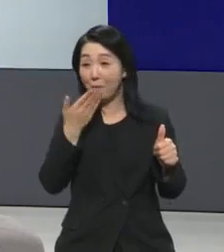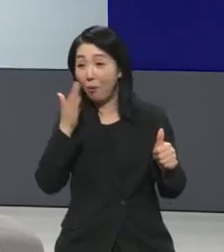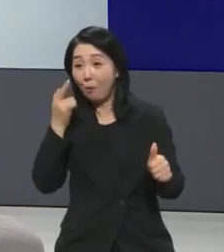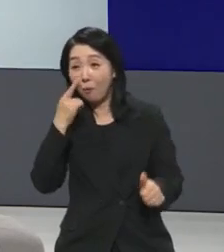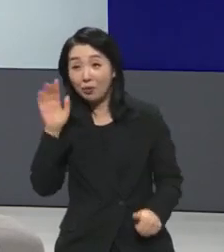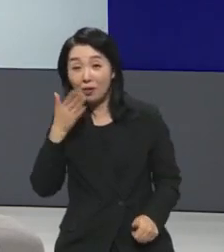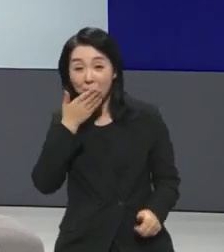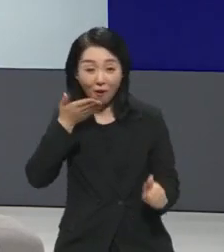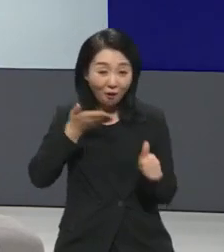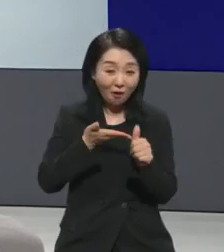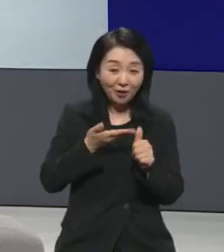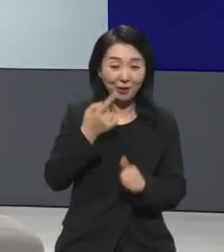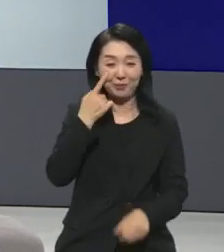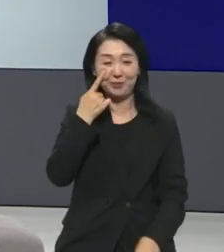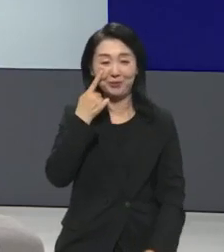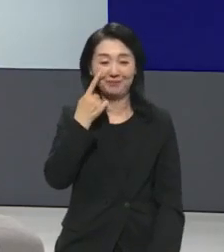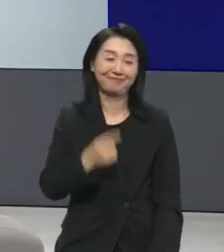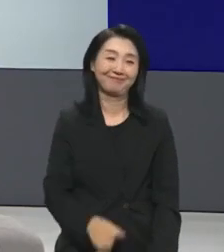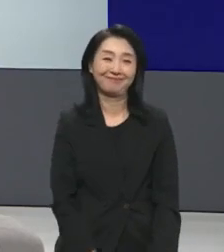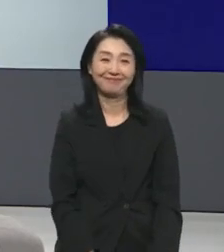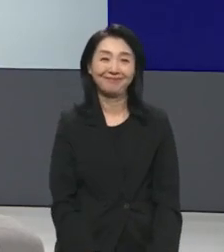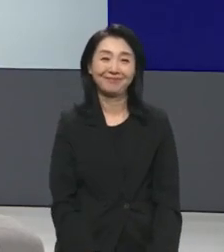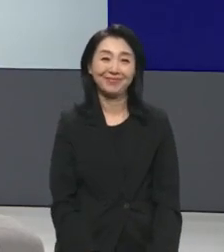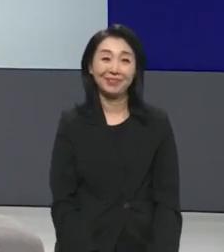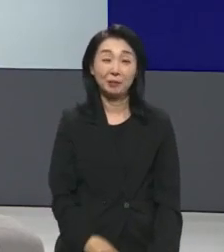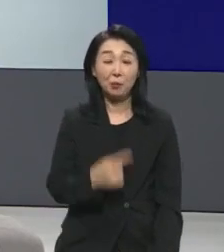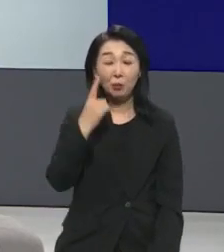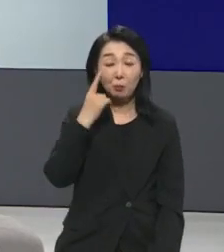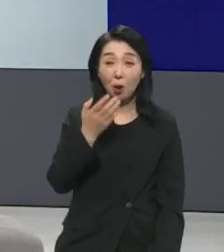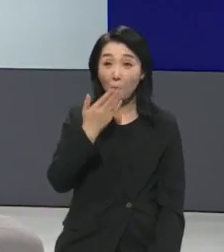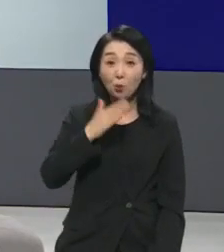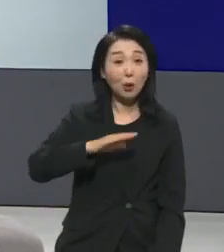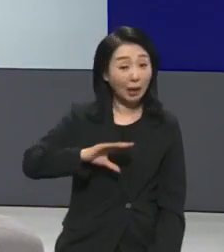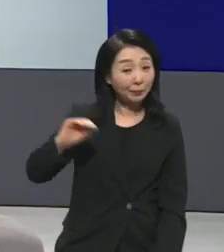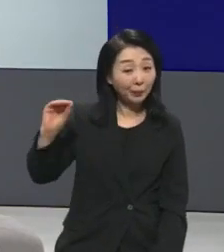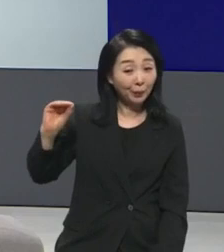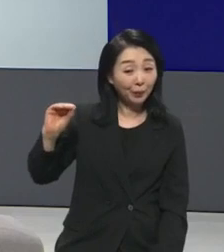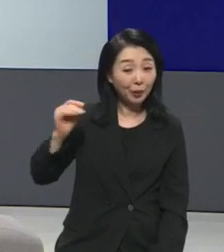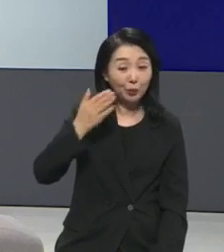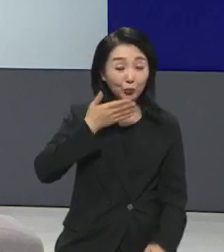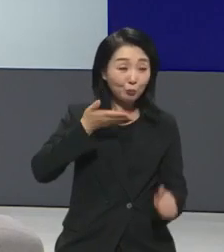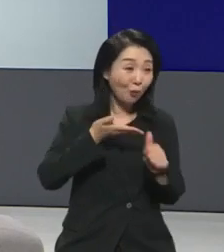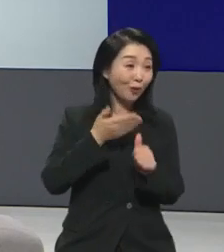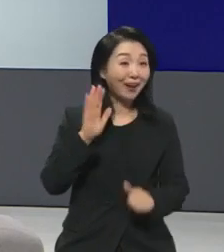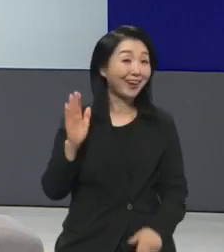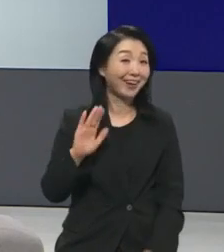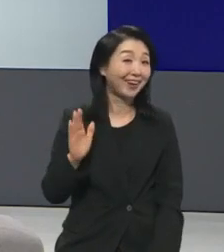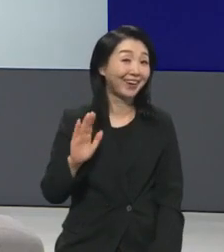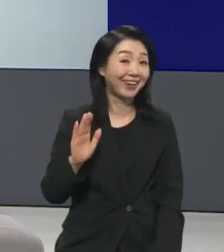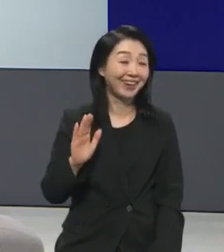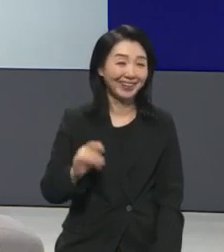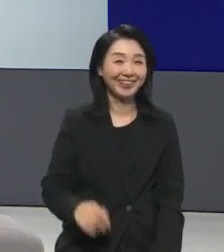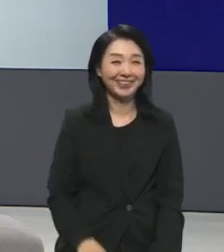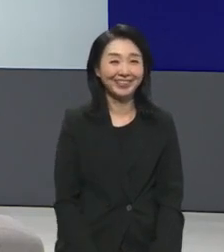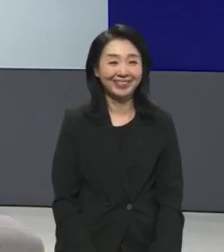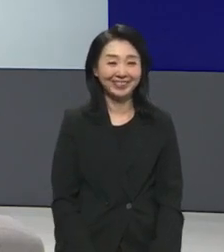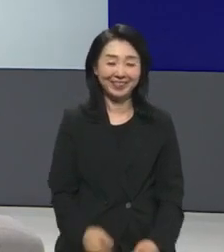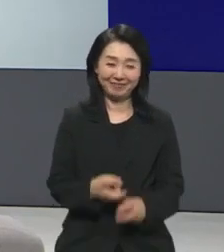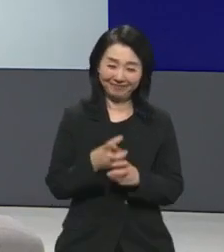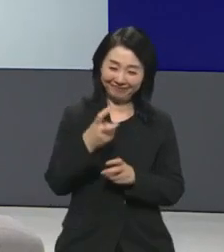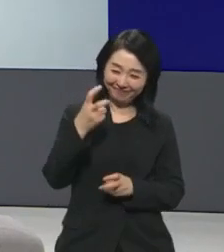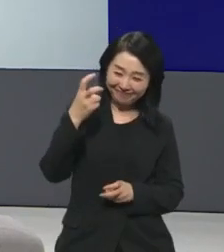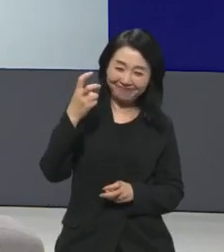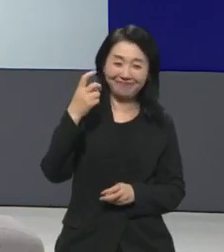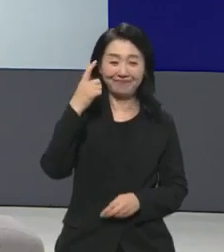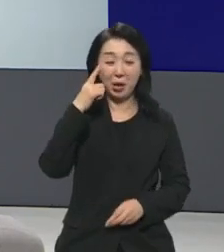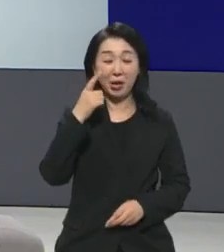네. 먹여보니요? 네, 그렇습니다. 보통 보니들이 지금까지 먹고 갔거든요. 그러니까. 맞아요. 누굴 먹여주진 않았습니다. 맞아요. 네. 아. 다이어트도 할 겸 제가